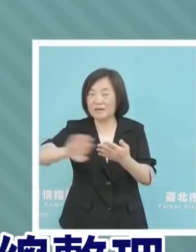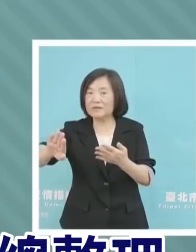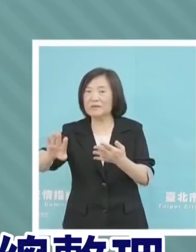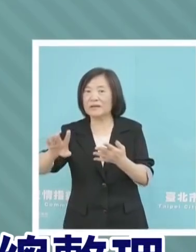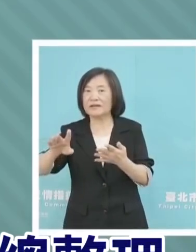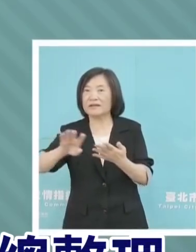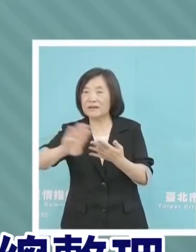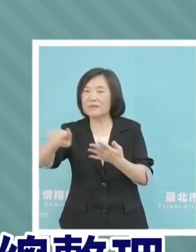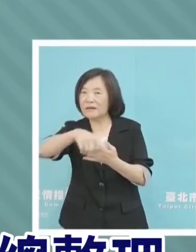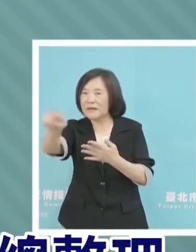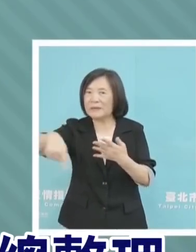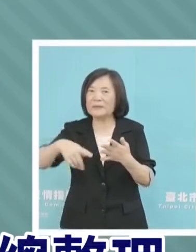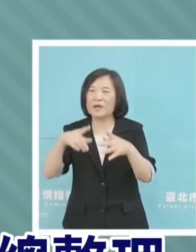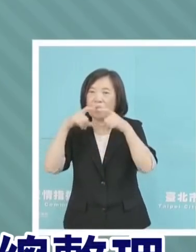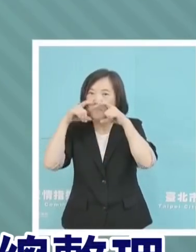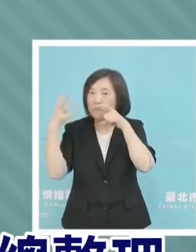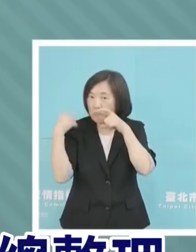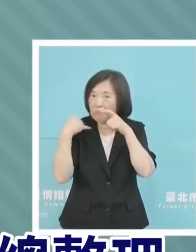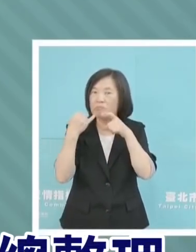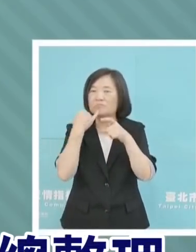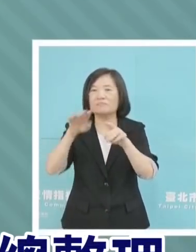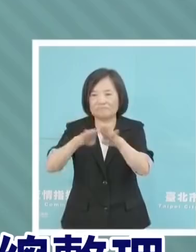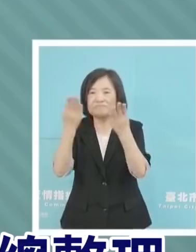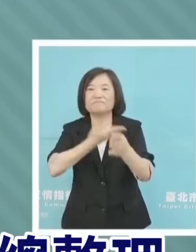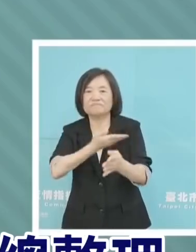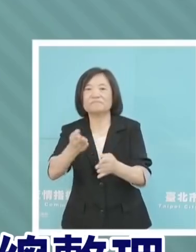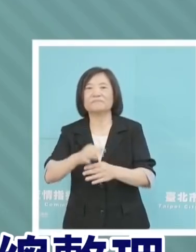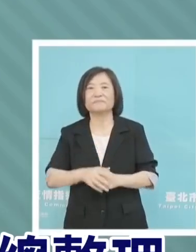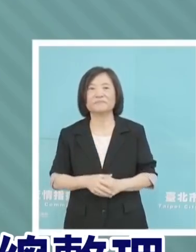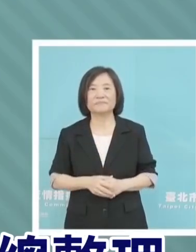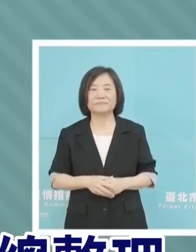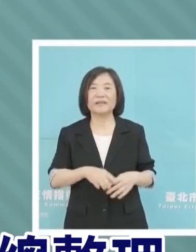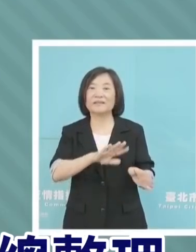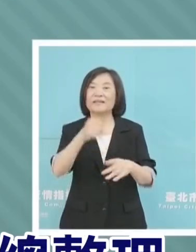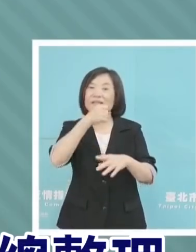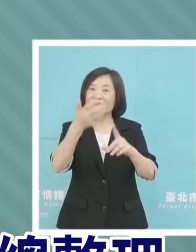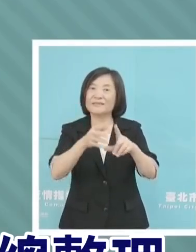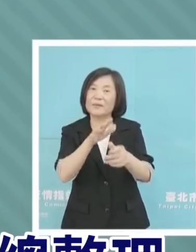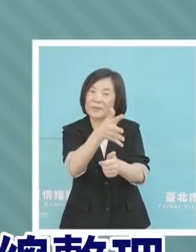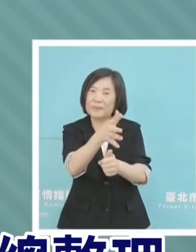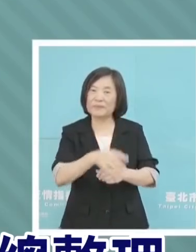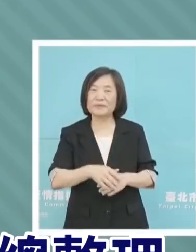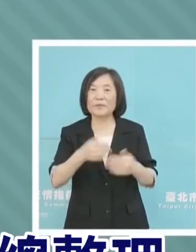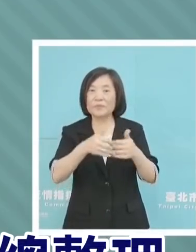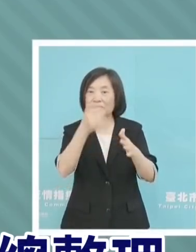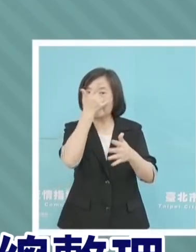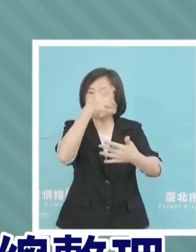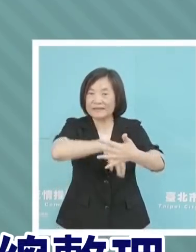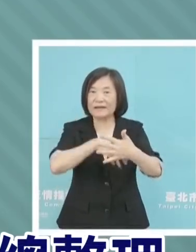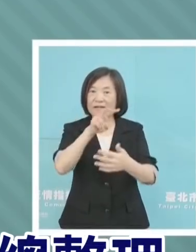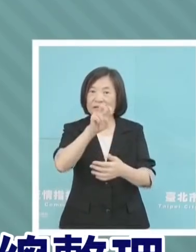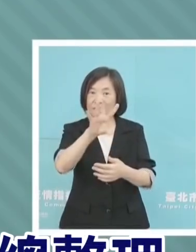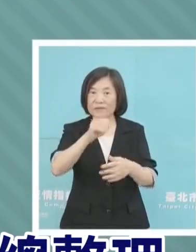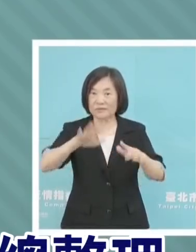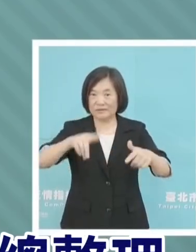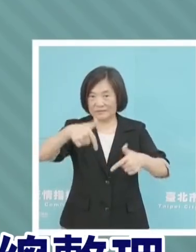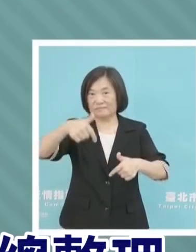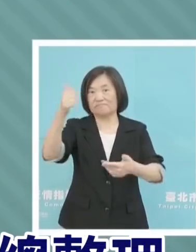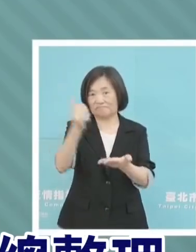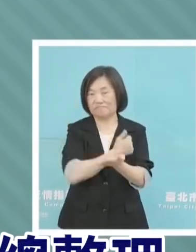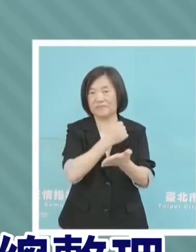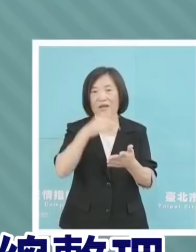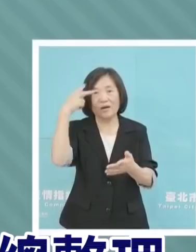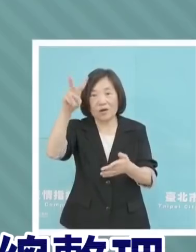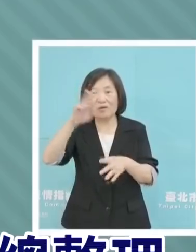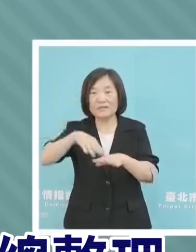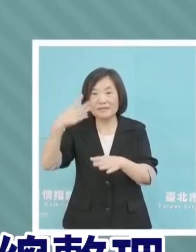开始。 接下来是台视汇流联合提问：莫德纳疫苗24万剂今天抵台，后天